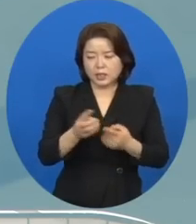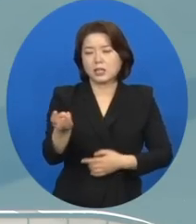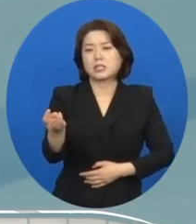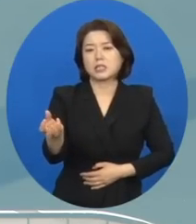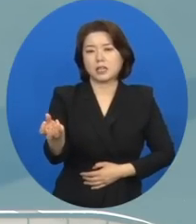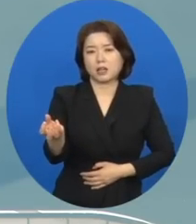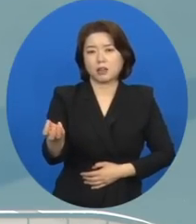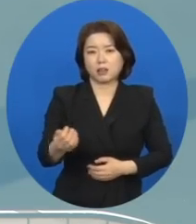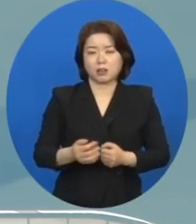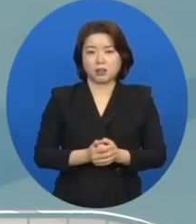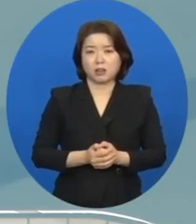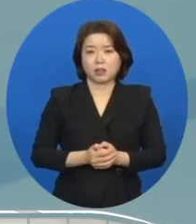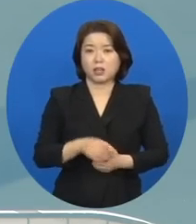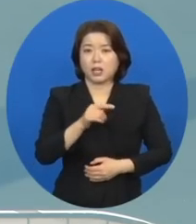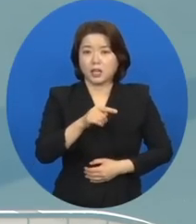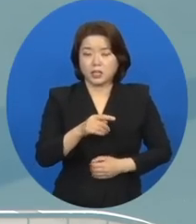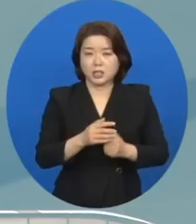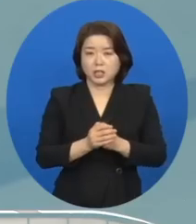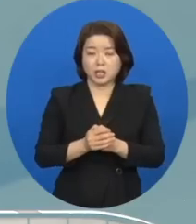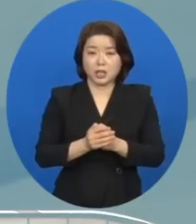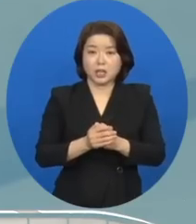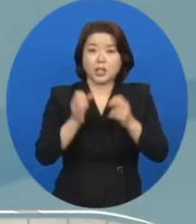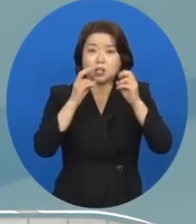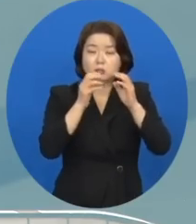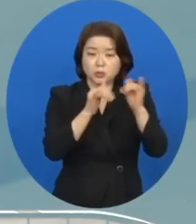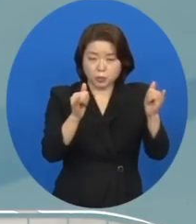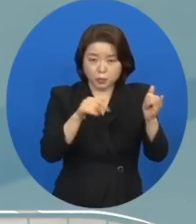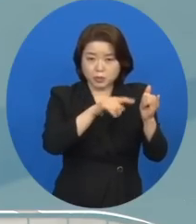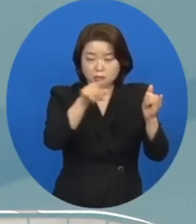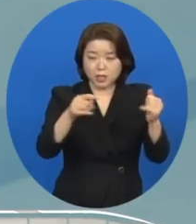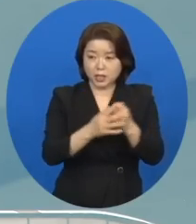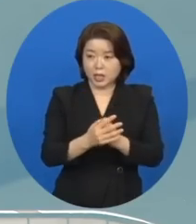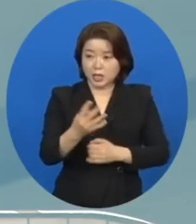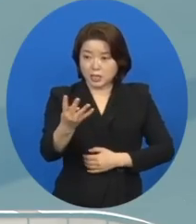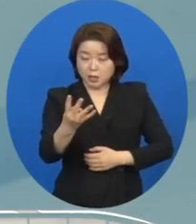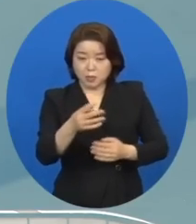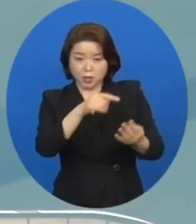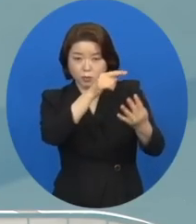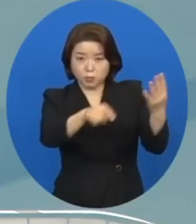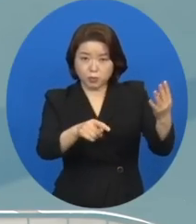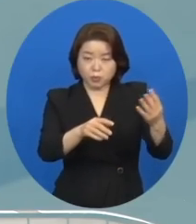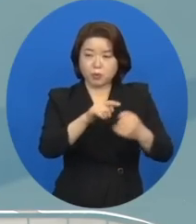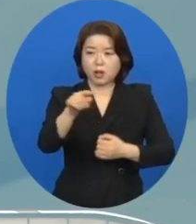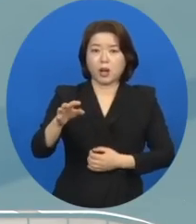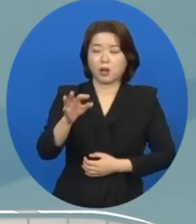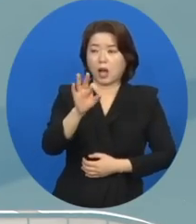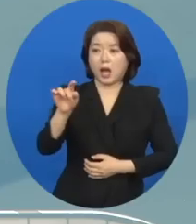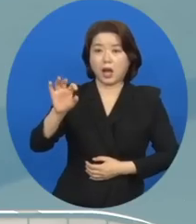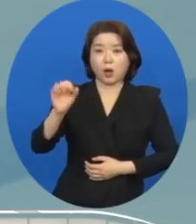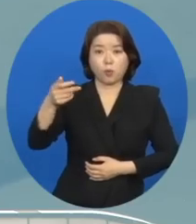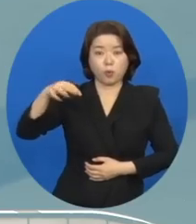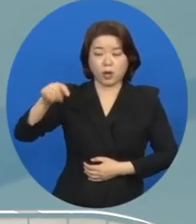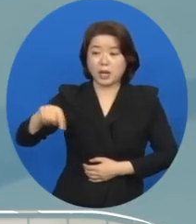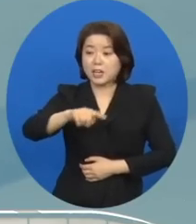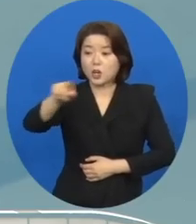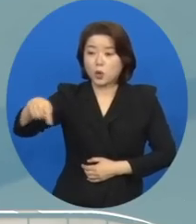짐 엘리엇과 네 명의 선교사를 죽인 그들은 오히려 아우카족의 최초의 성도들이 되고 수백 개의 교회가 세워집니다.